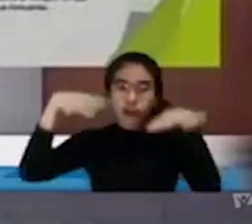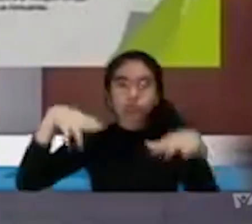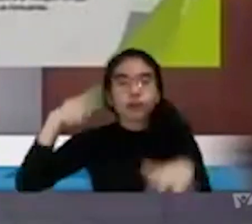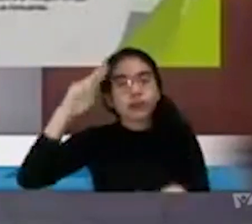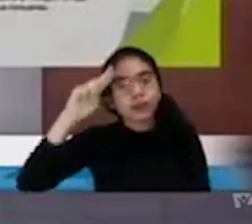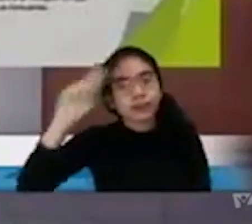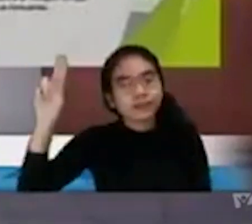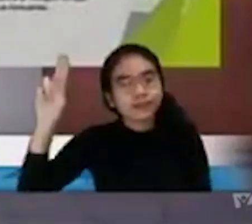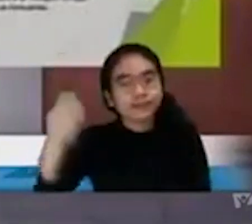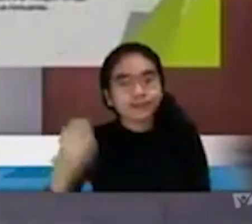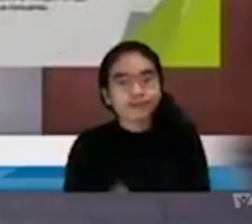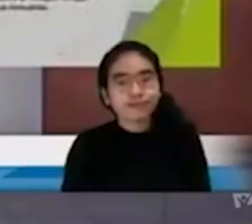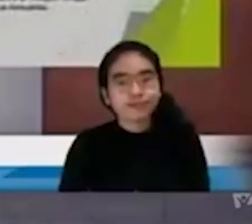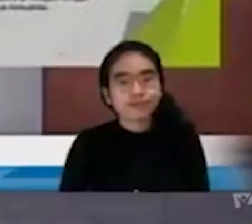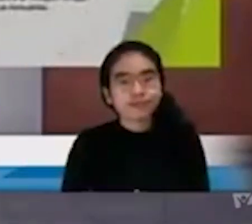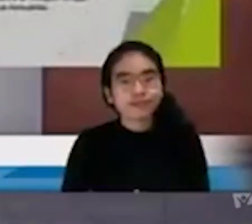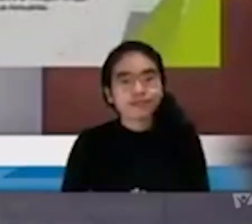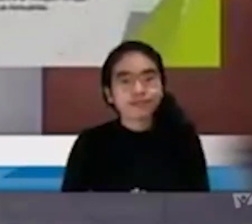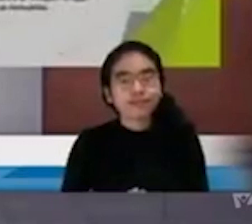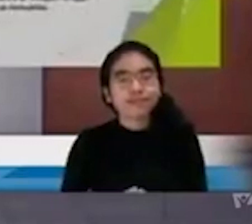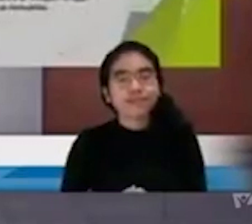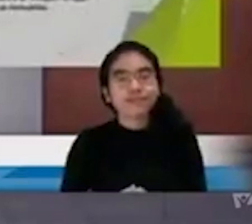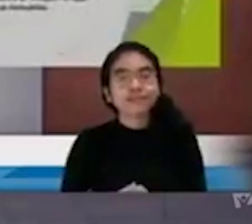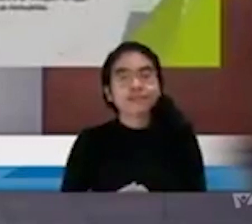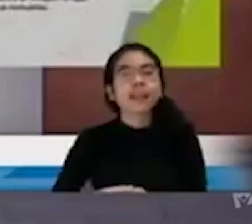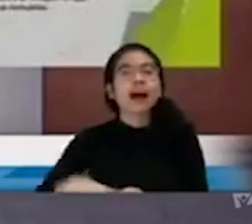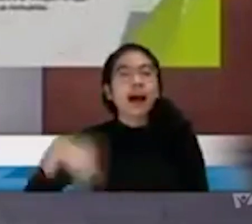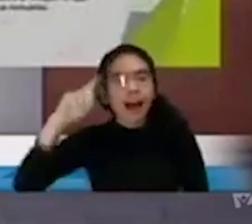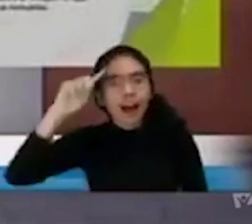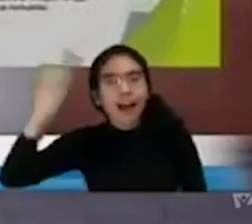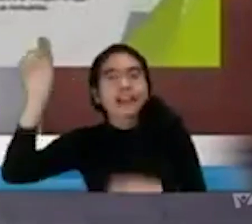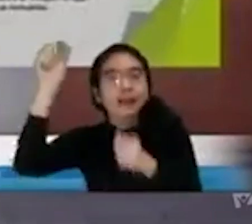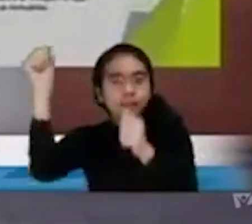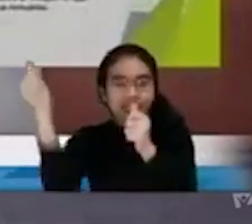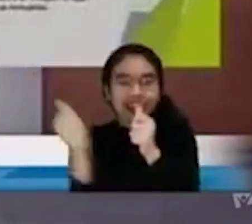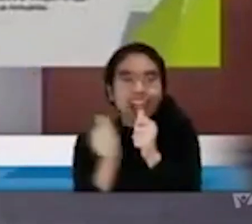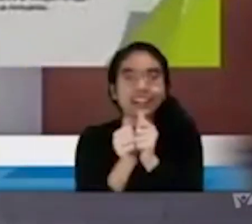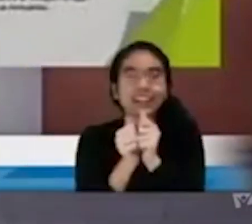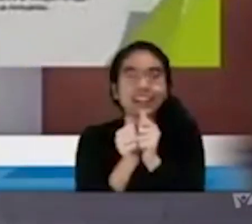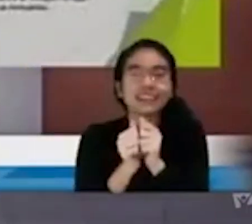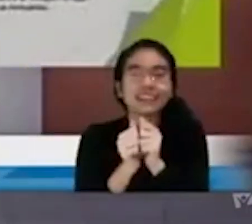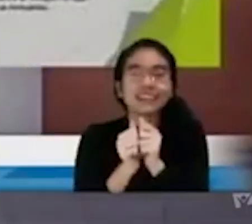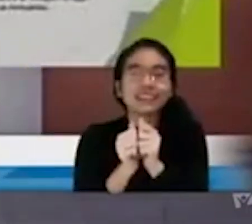Allah menyertai hingga 70 tahun